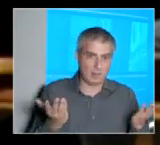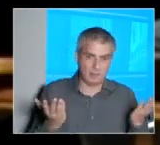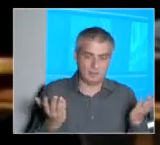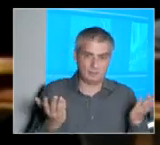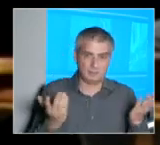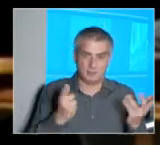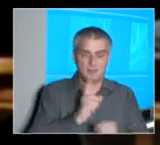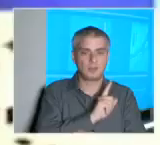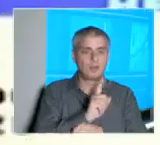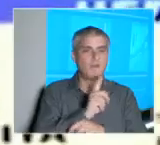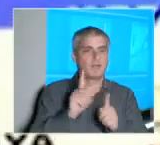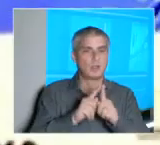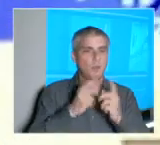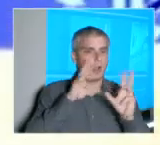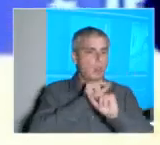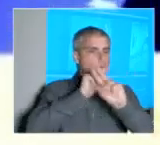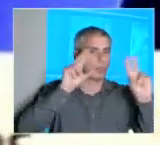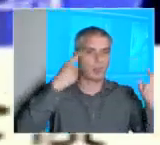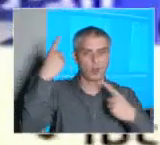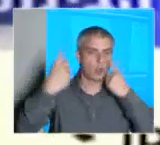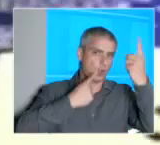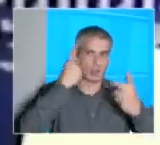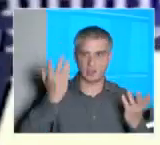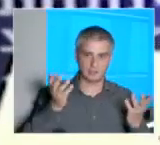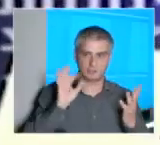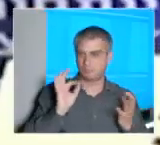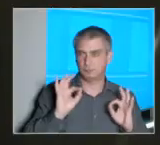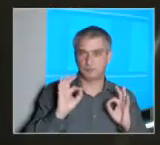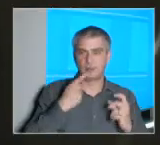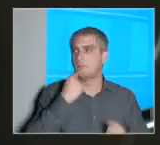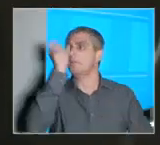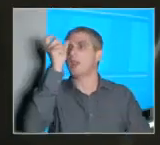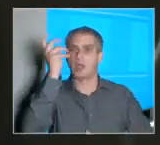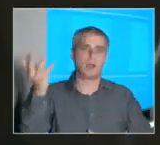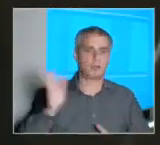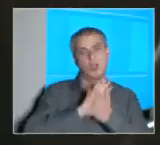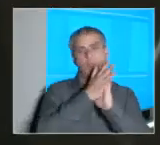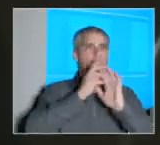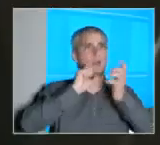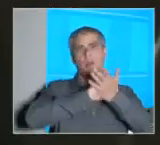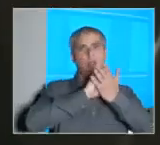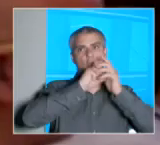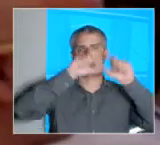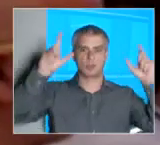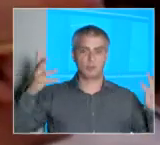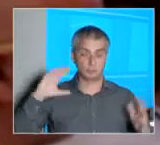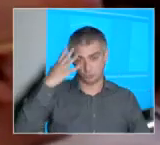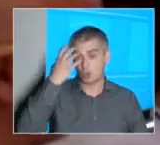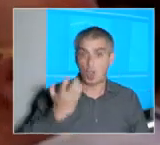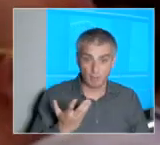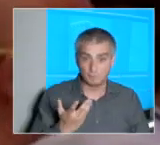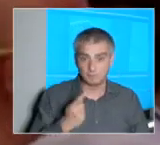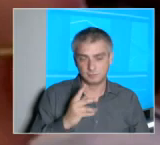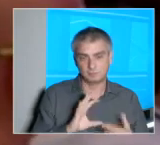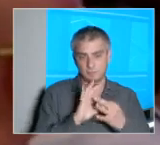נכנסים לתקופת מלפפונים כזו, שכל אחד בשביל, אתה יודע, זורק מילה, והוא הופך ישר לכותרות. כאלו שאוהבים כותרות,